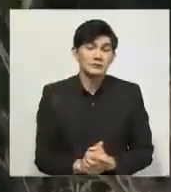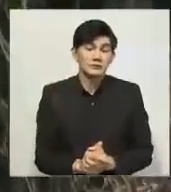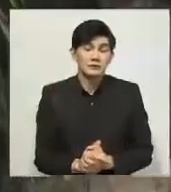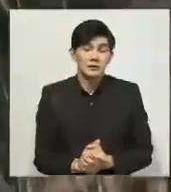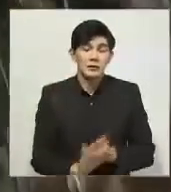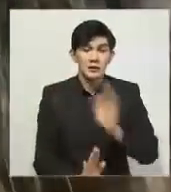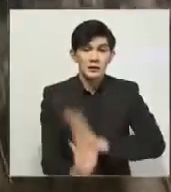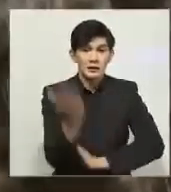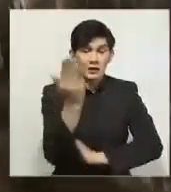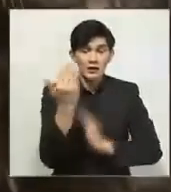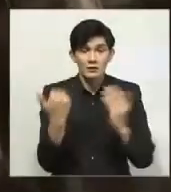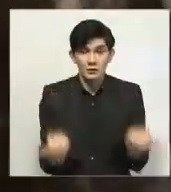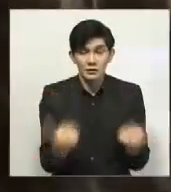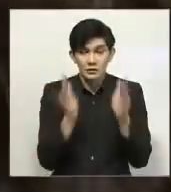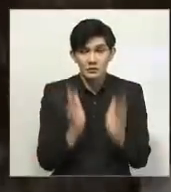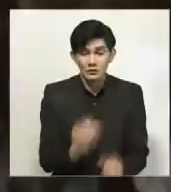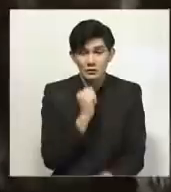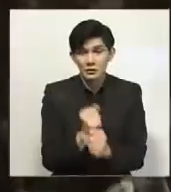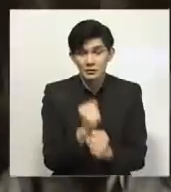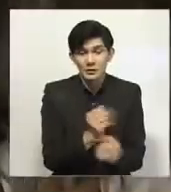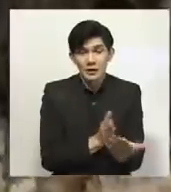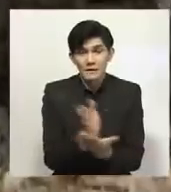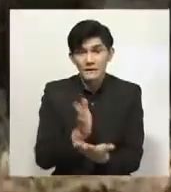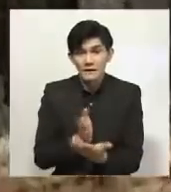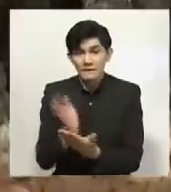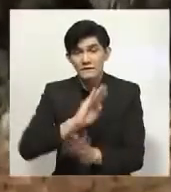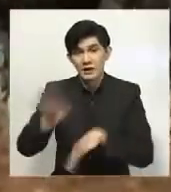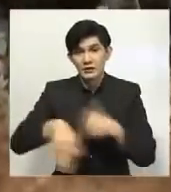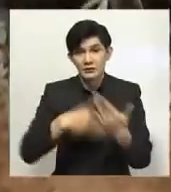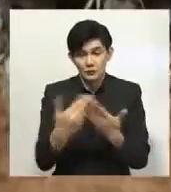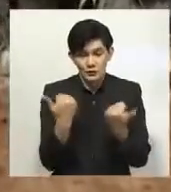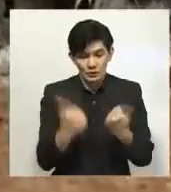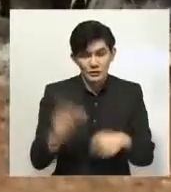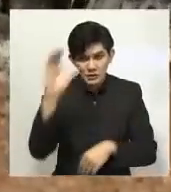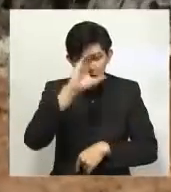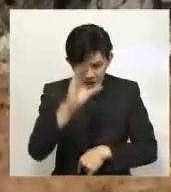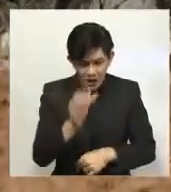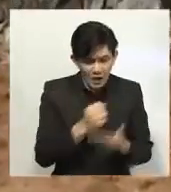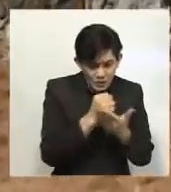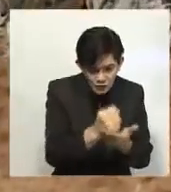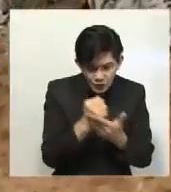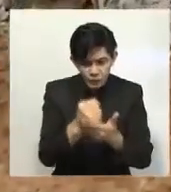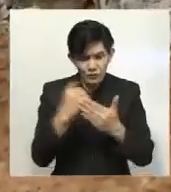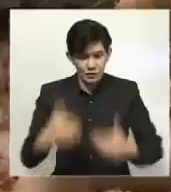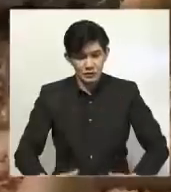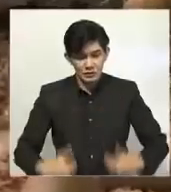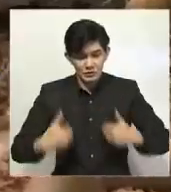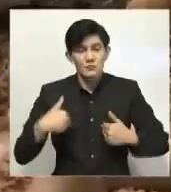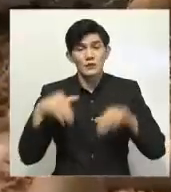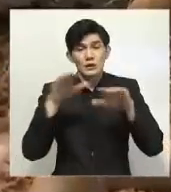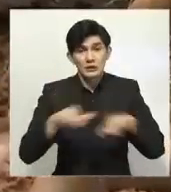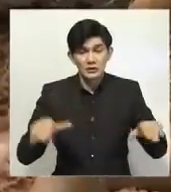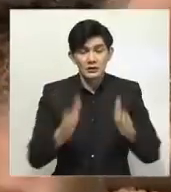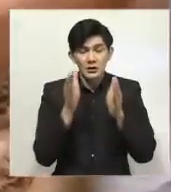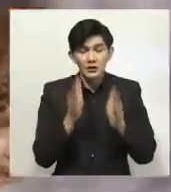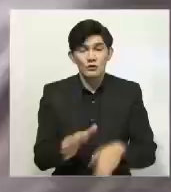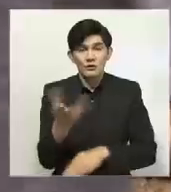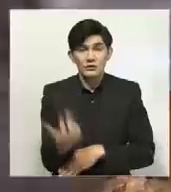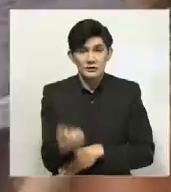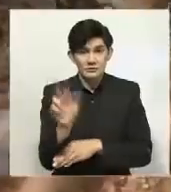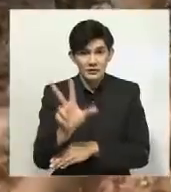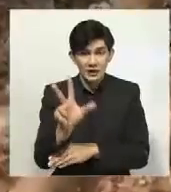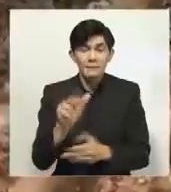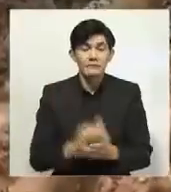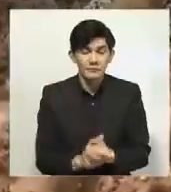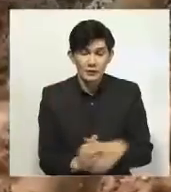ตั้งแต่ช่วงเช้าที่ผ่านมาเจ้าหน้าที่ทุกภาคส่วนยังคงระดมกำลังเร่งหาทุกช่องทางที่จะเข้าไปช่วยเหลือเด็กๆและโค้ชทีมฟุตบอลทั้ง